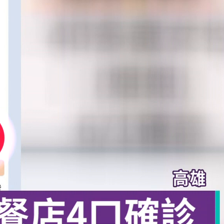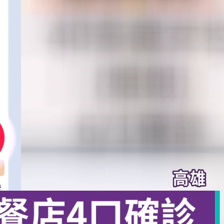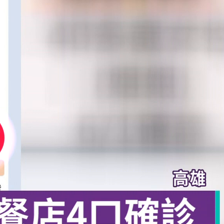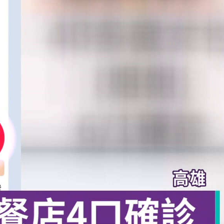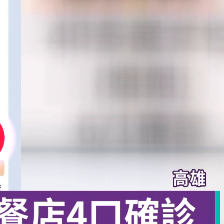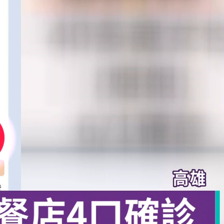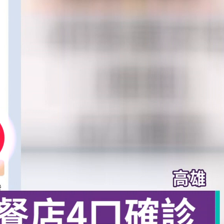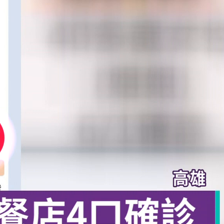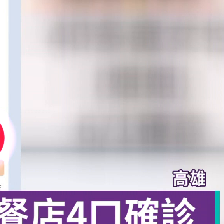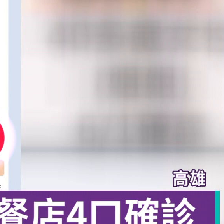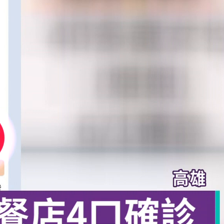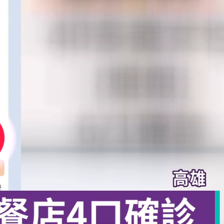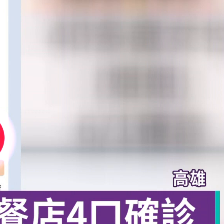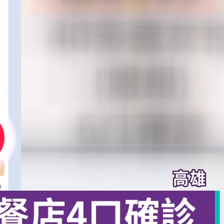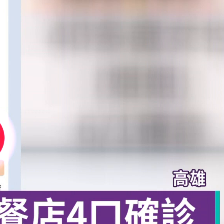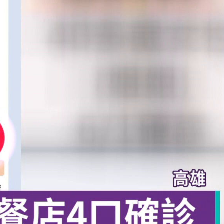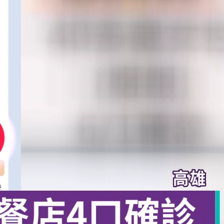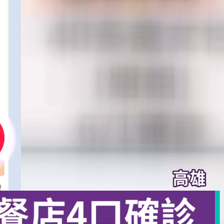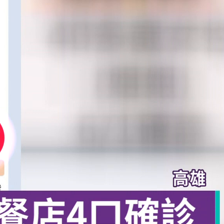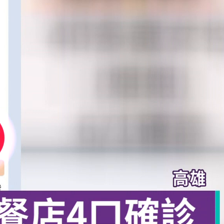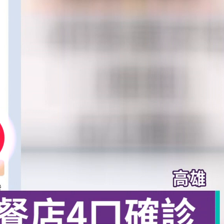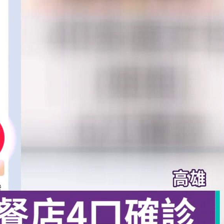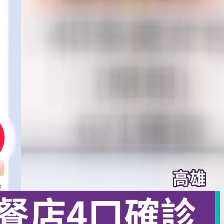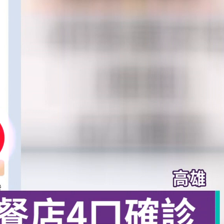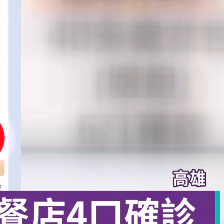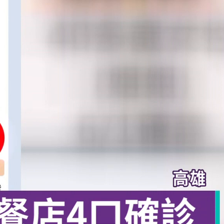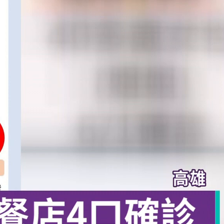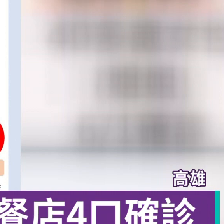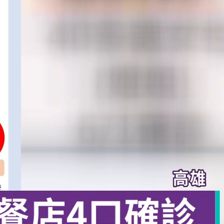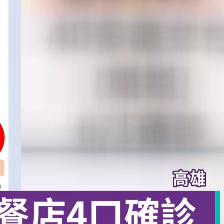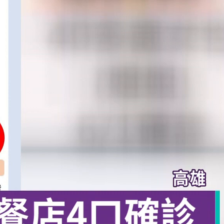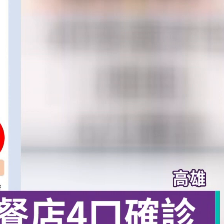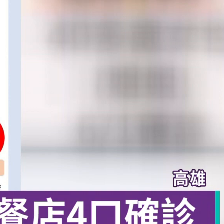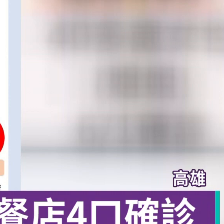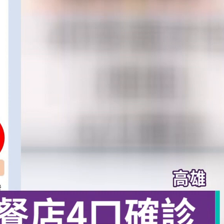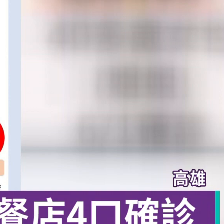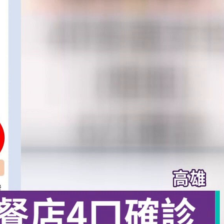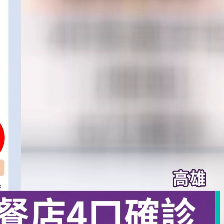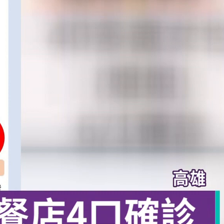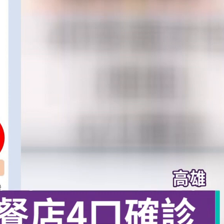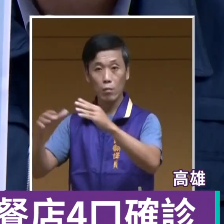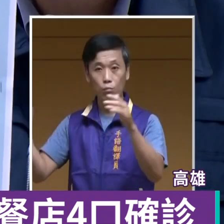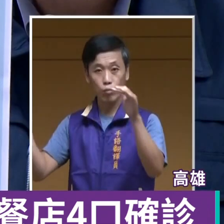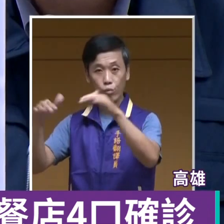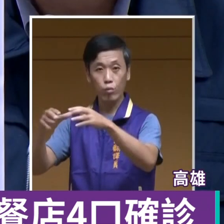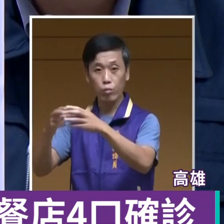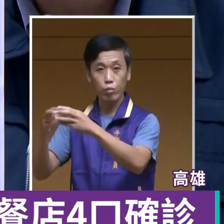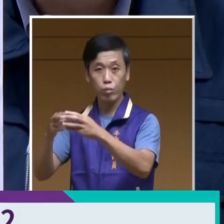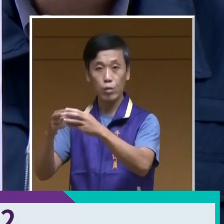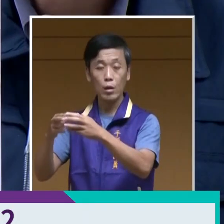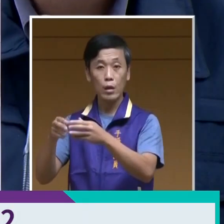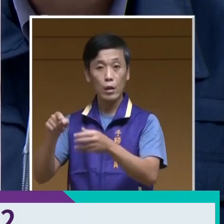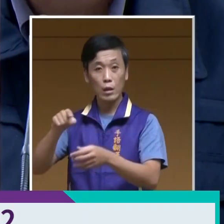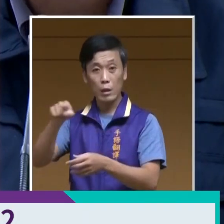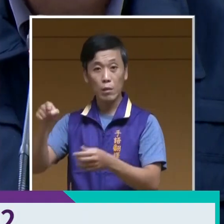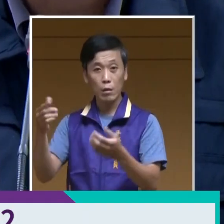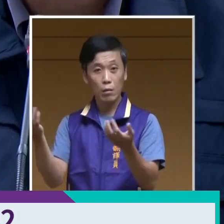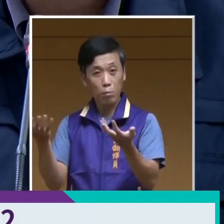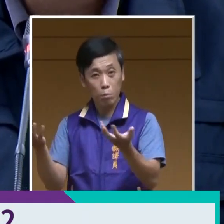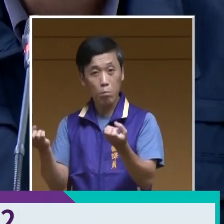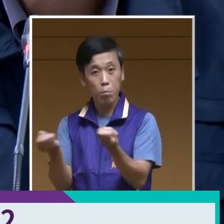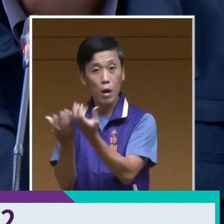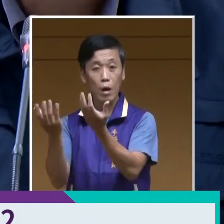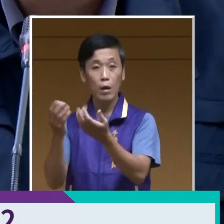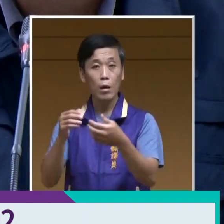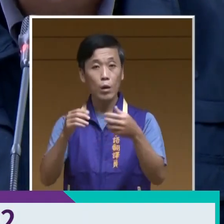而5月31号同住的10多岁大女儿就确诊，这是一起家庭群聚案。 在事情的发生，一开始是由